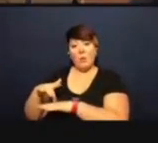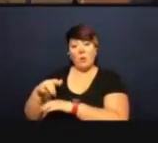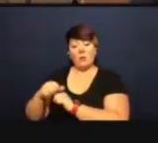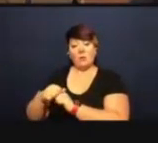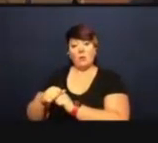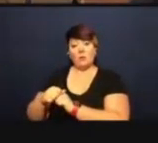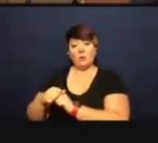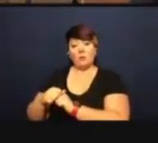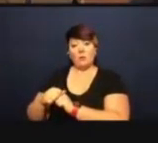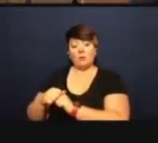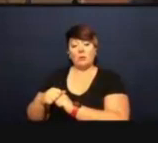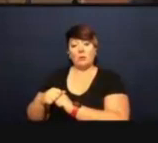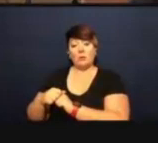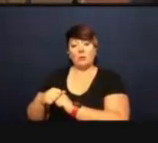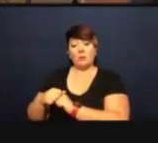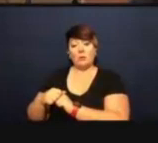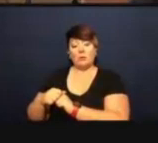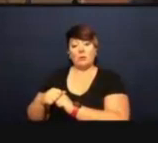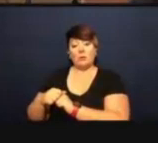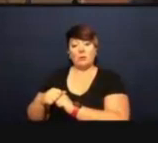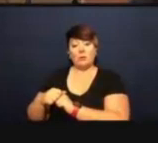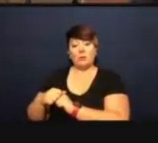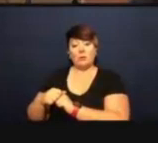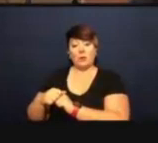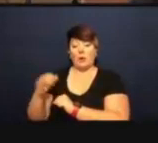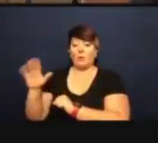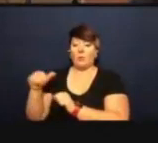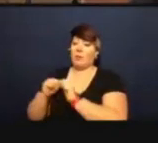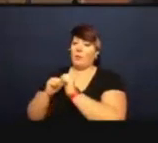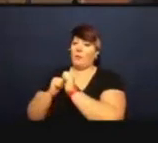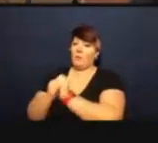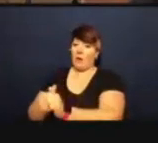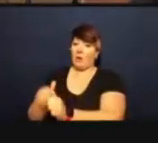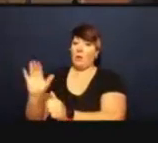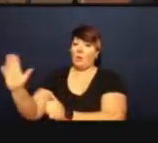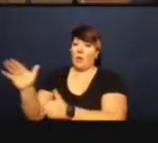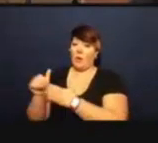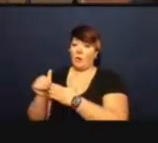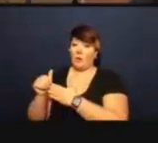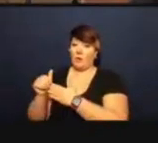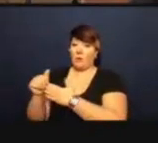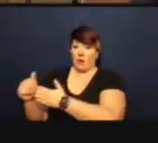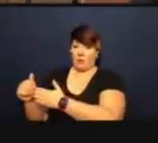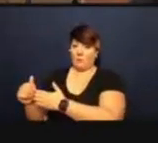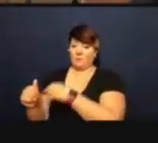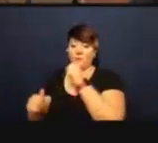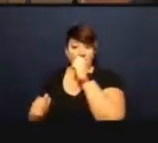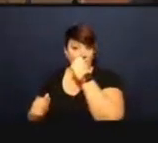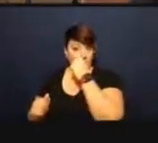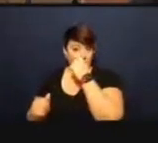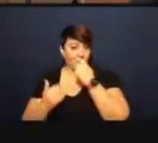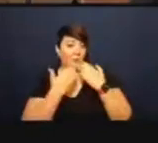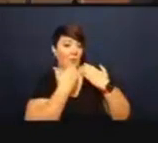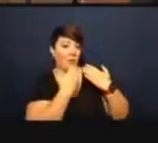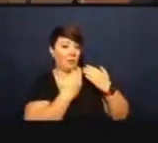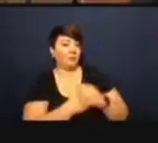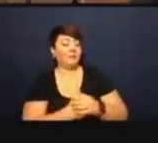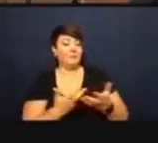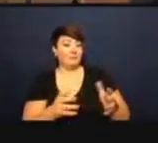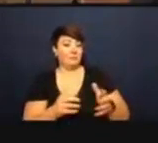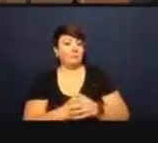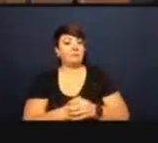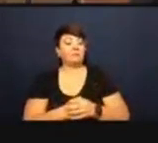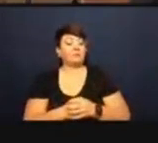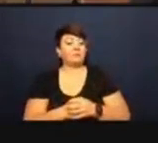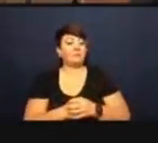watakuwa wagonjwa, kabla wajatumia siku za karantini za ugonjwa huu.